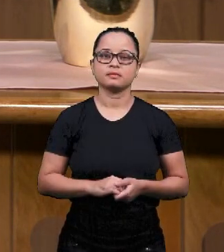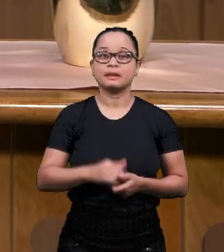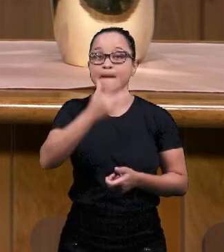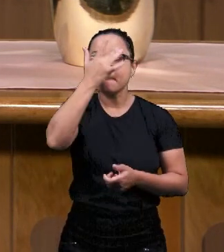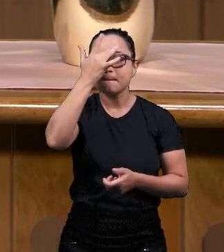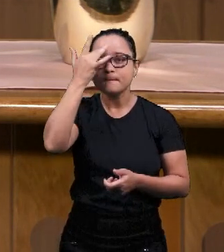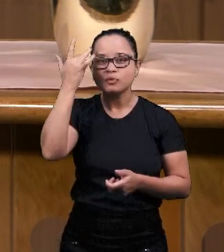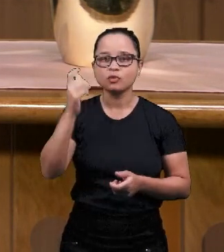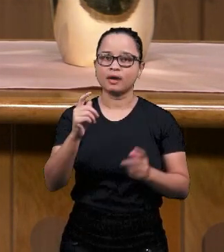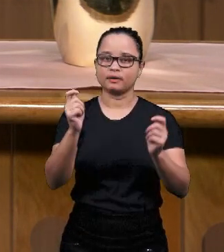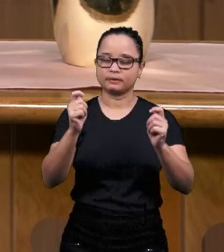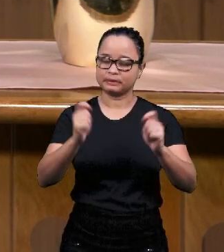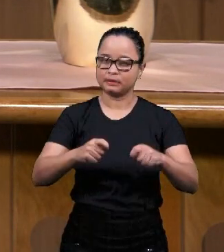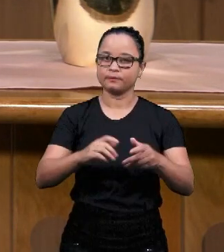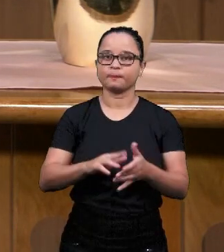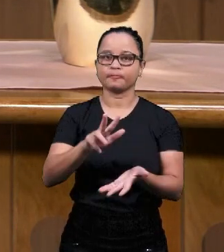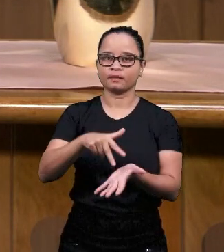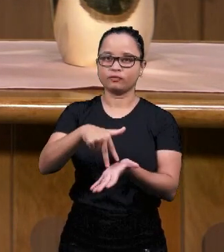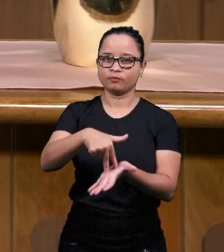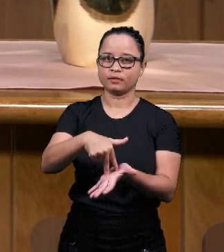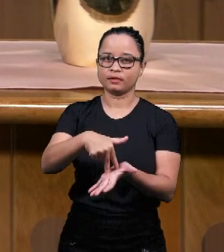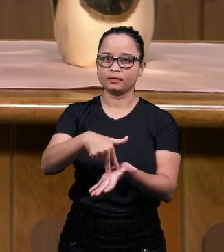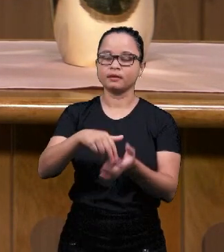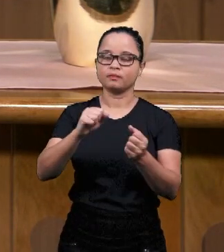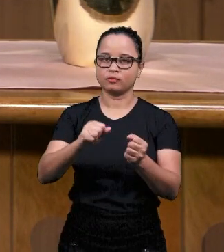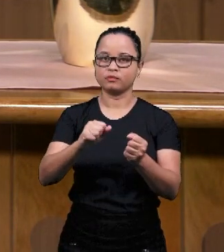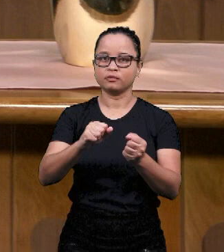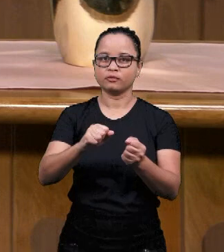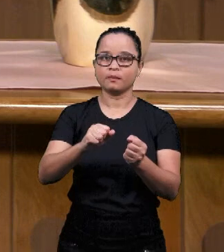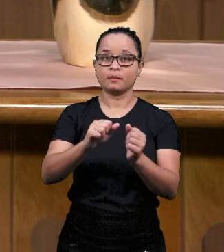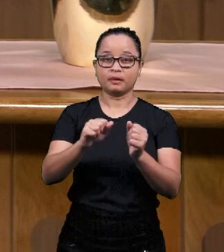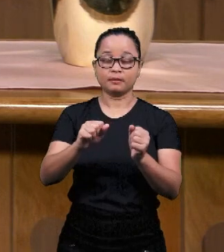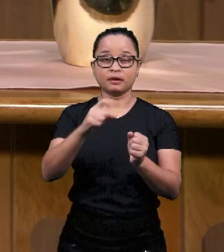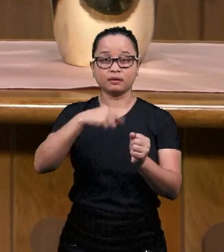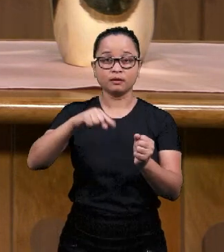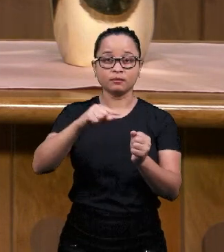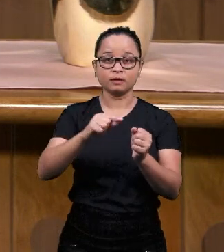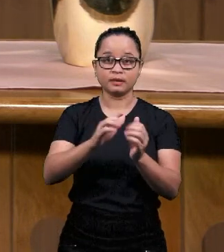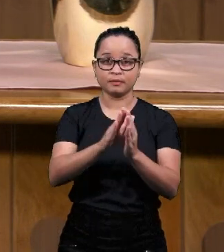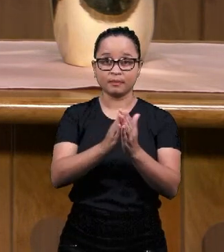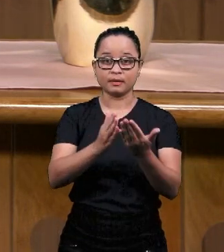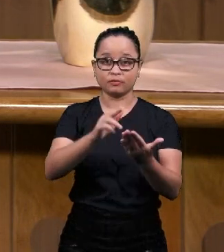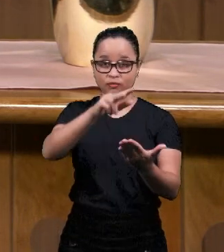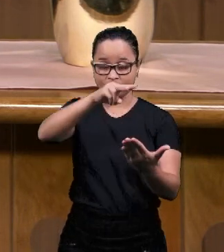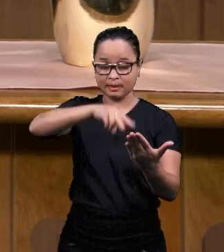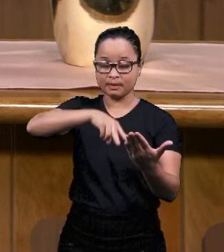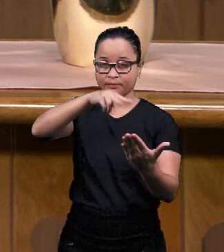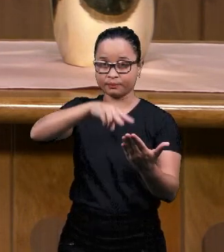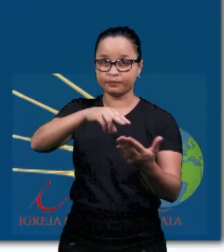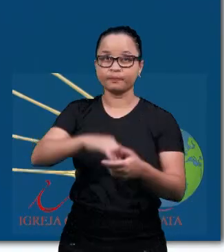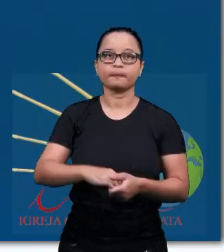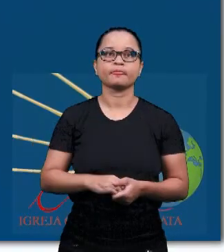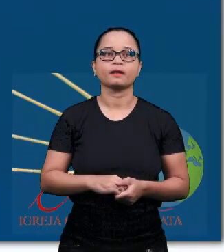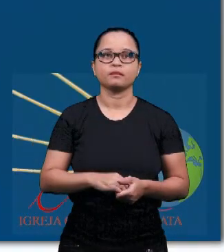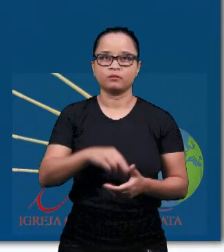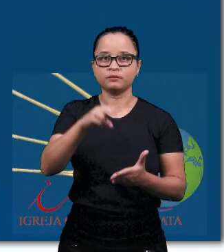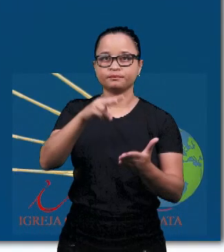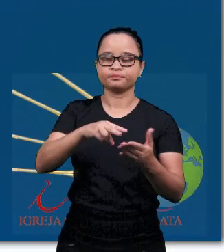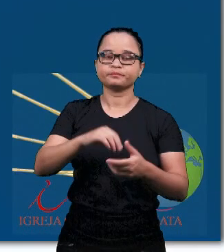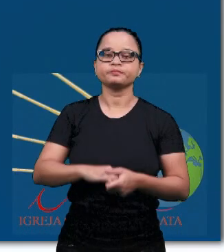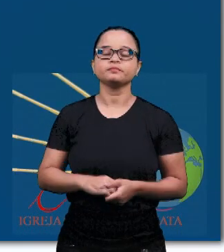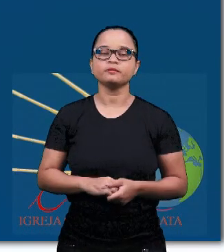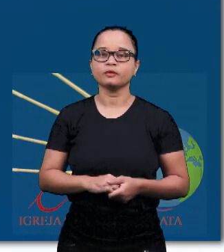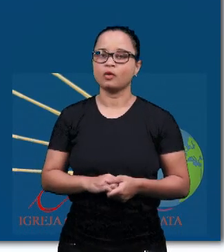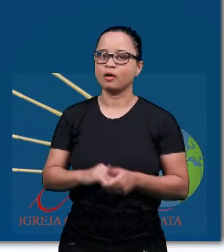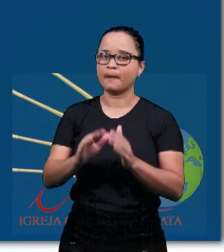13:44 Матфея. То, может, давайте мы встанем на наши ноги в благоговении пред Словом Божьим и